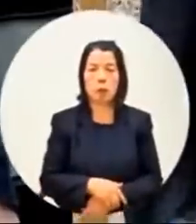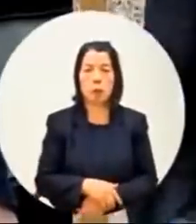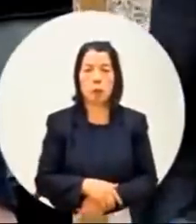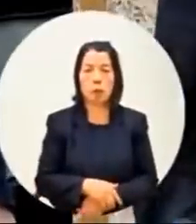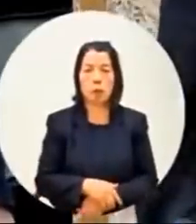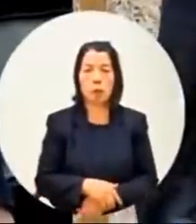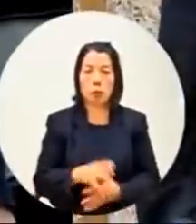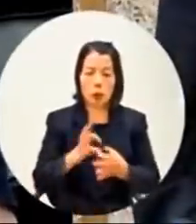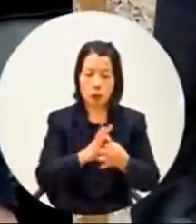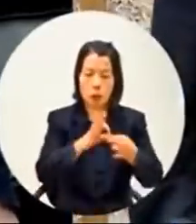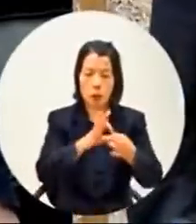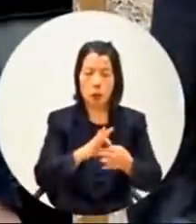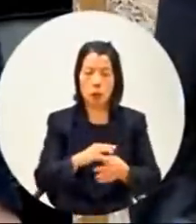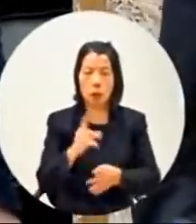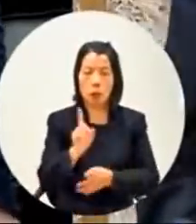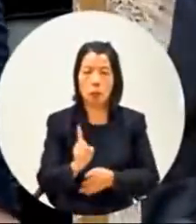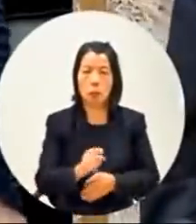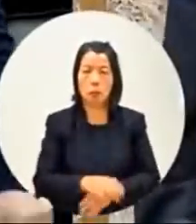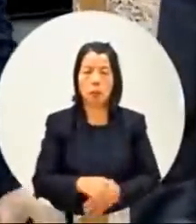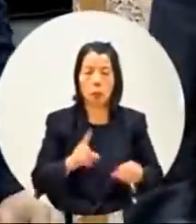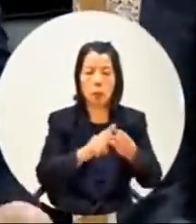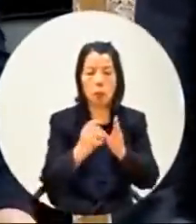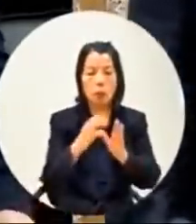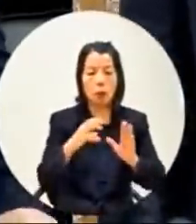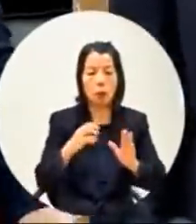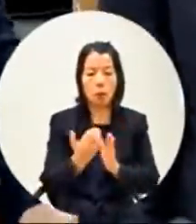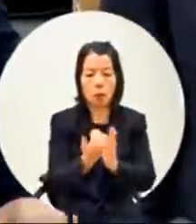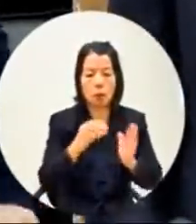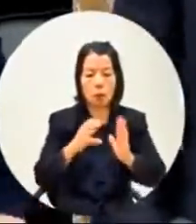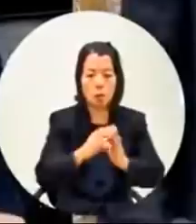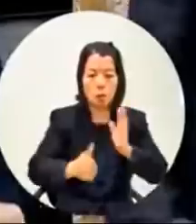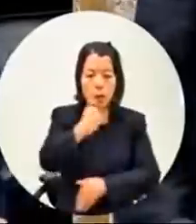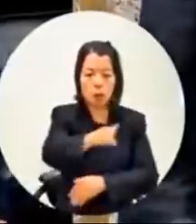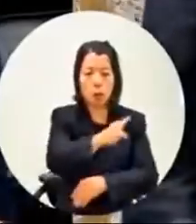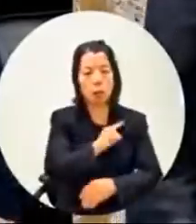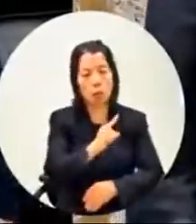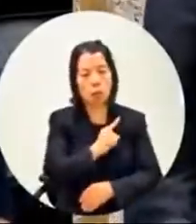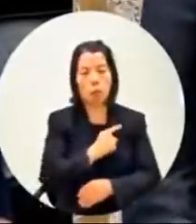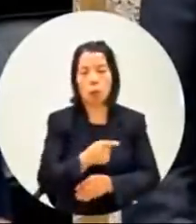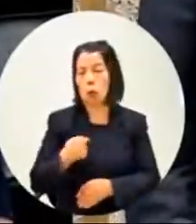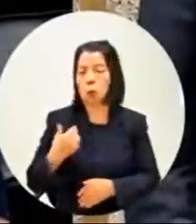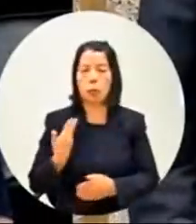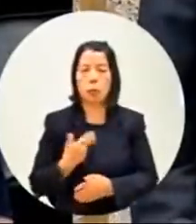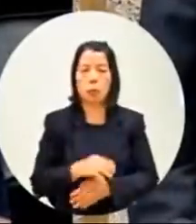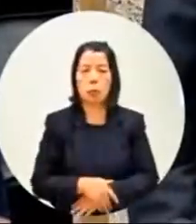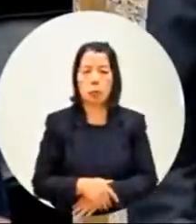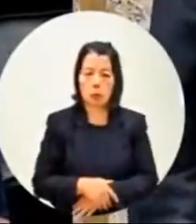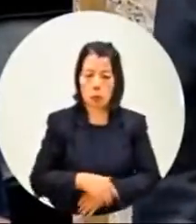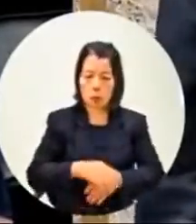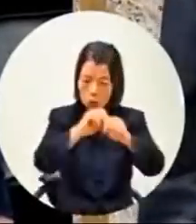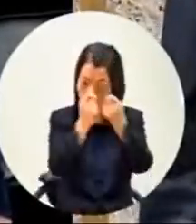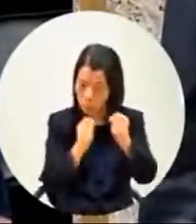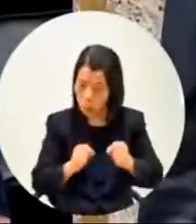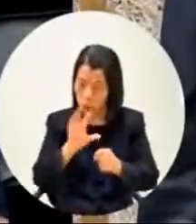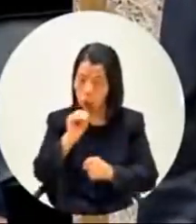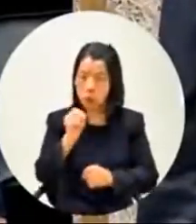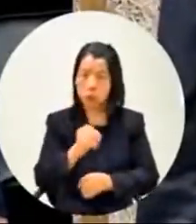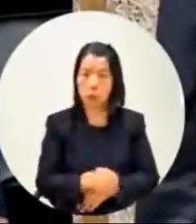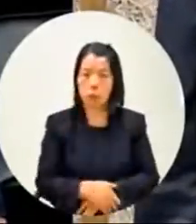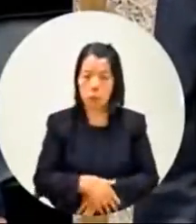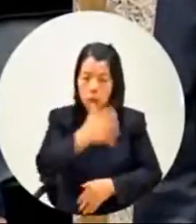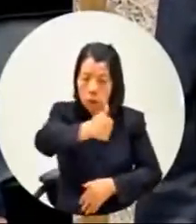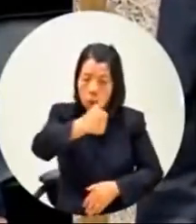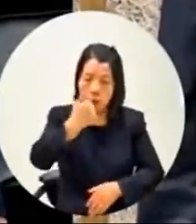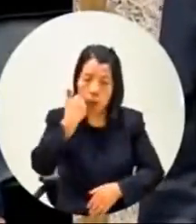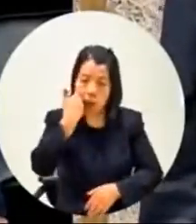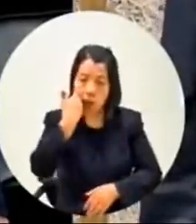该是王局长，应该是他自己谈的。 你有没有查？我先问你有没有查什么叫做长官，你有查